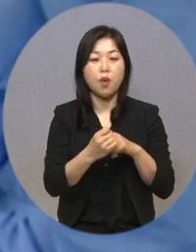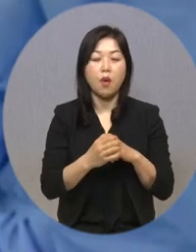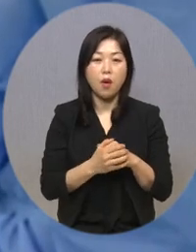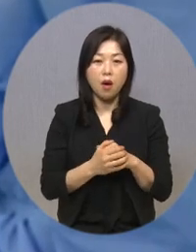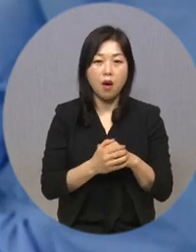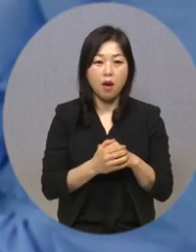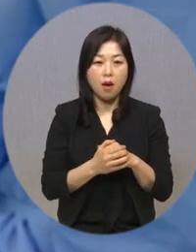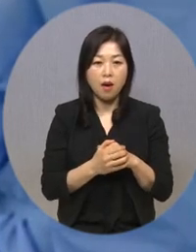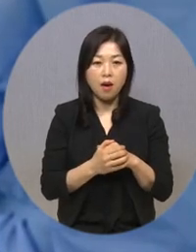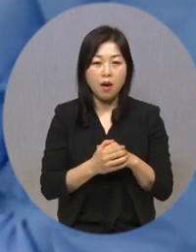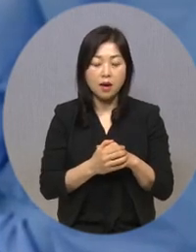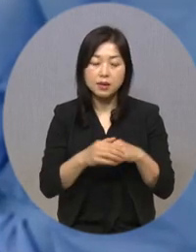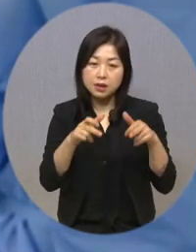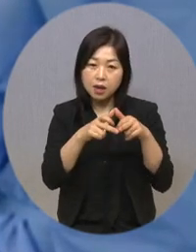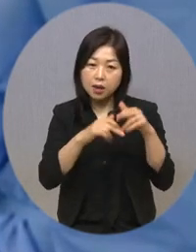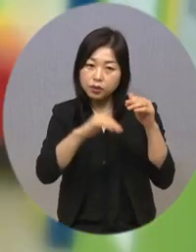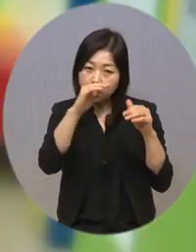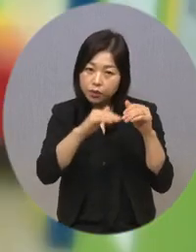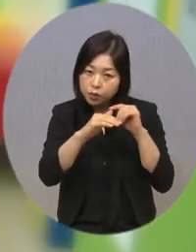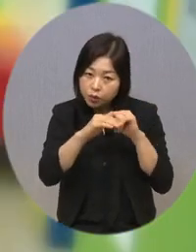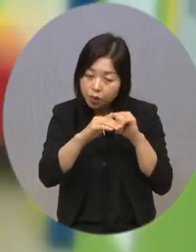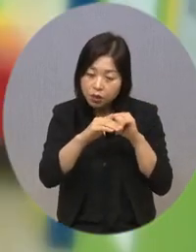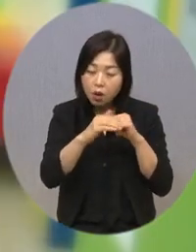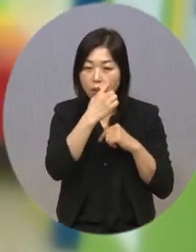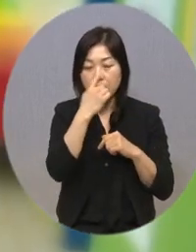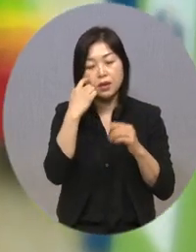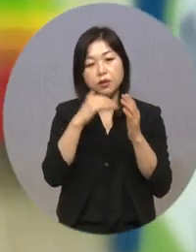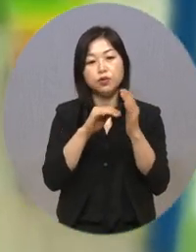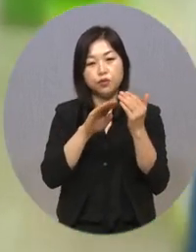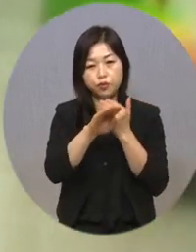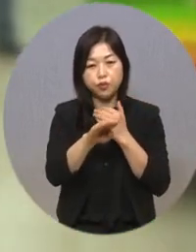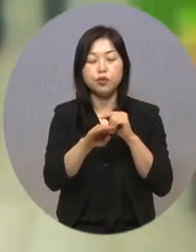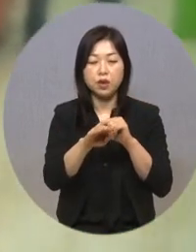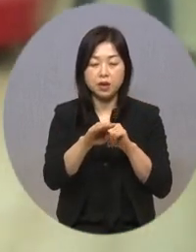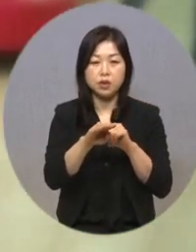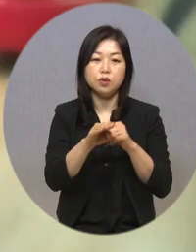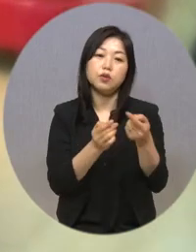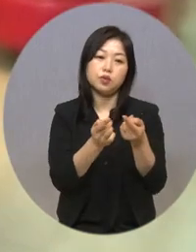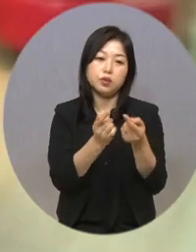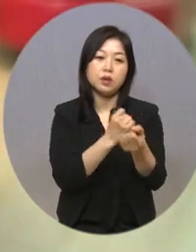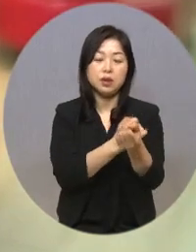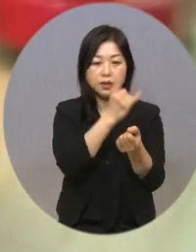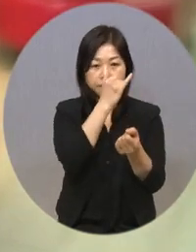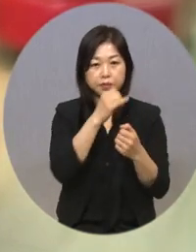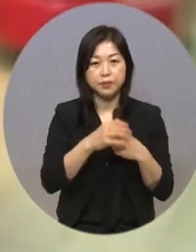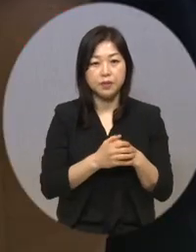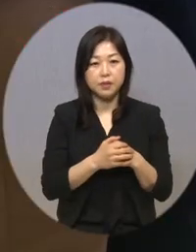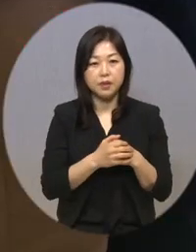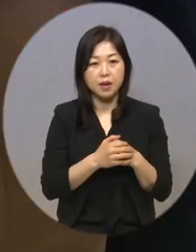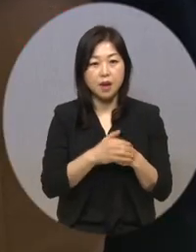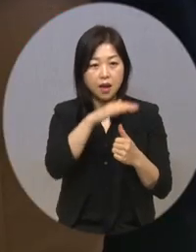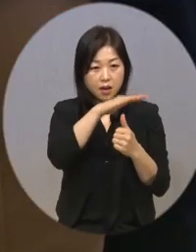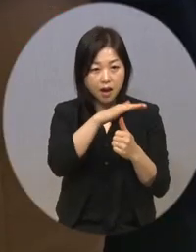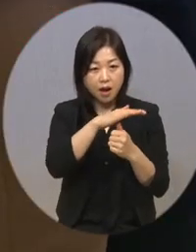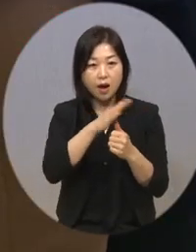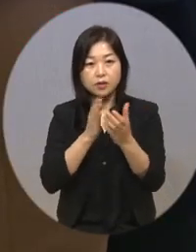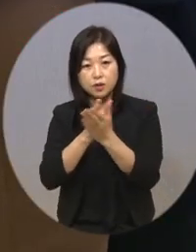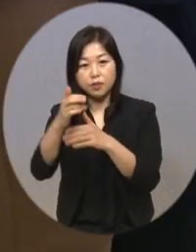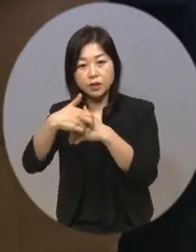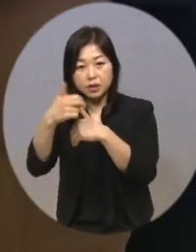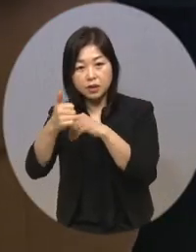하향 조정하기로 했습니다. 이 밖에도 소아청소년과 전문의의 진단서 발급 범위를